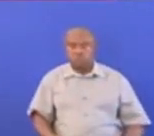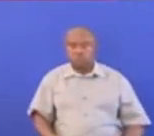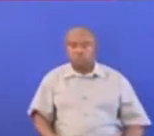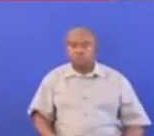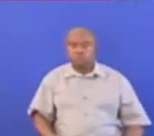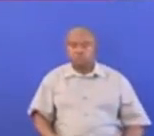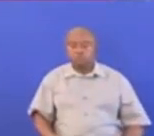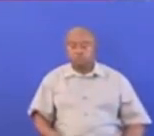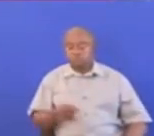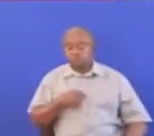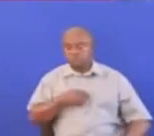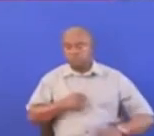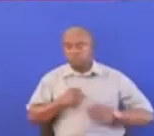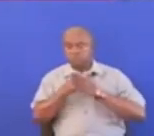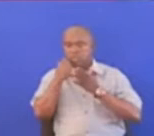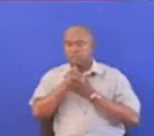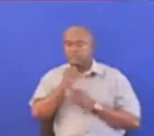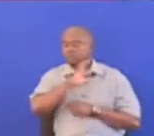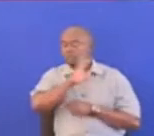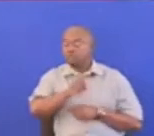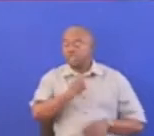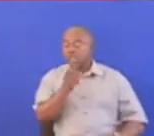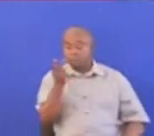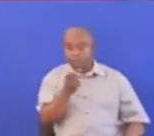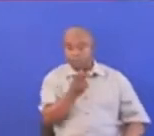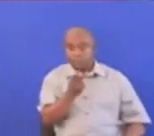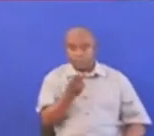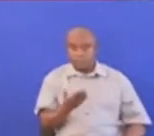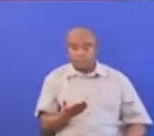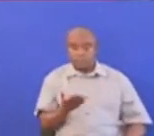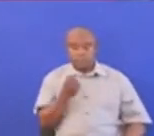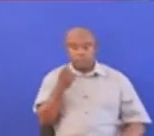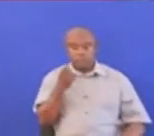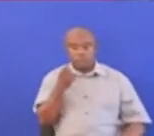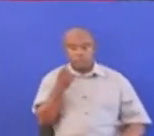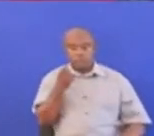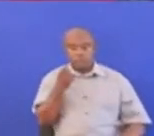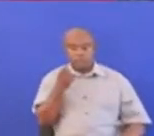Na naunga mkono maazimio yote mawili kwa sababu yana faida.